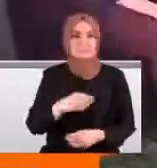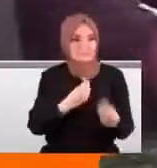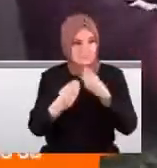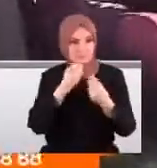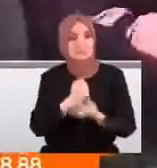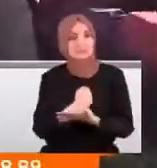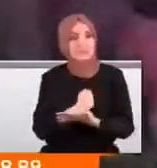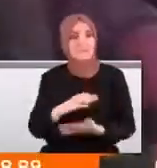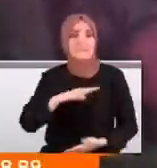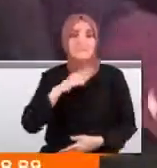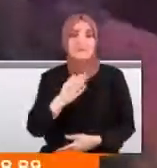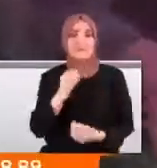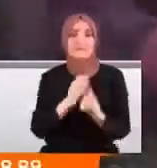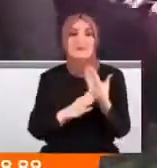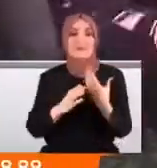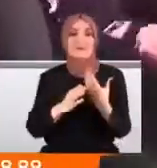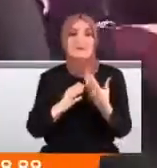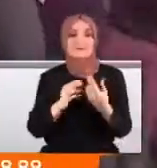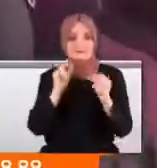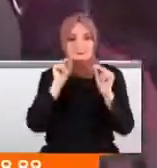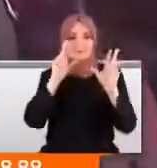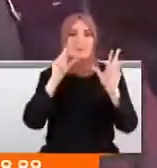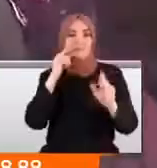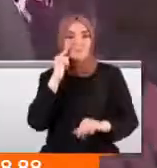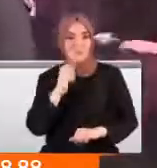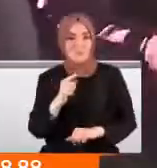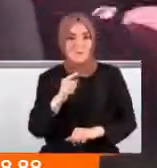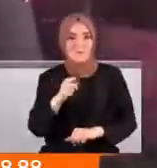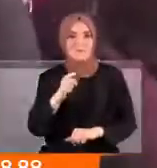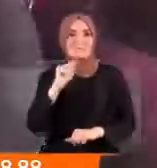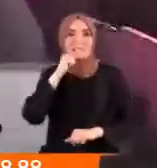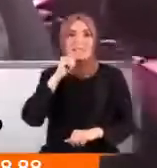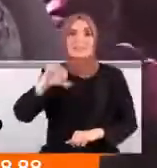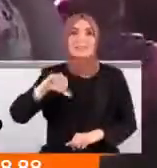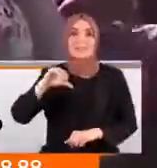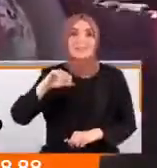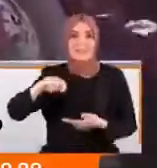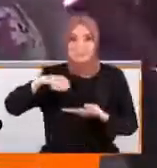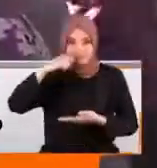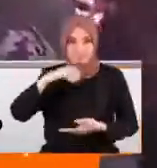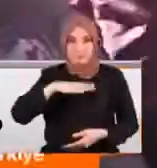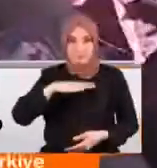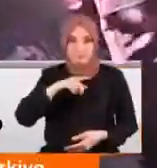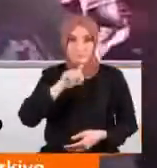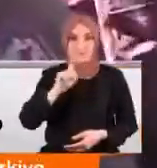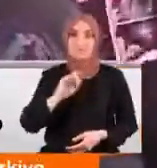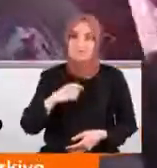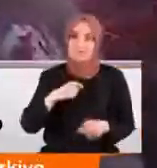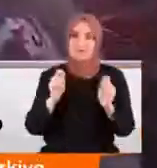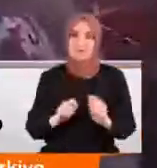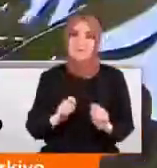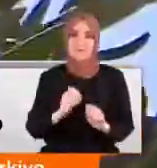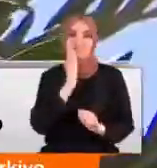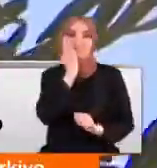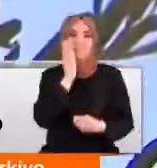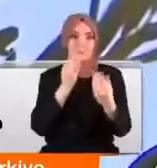biraz zeytinyağı? Evet, zeytine. Ondan sonra bir kaşık yemek kaşığıyla içiyorum. Cildinizin güzelliğini onun borçlusunuz. Evet